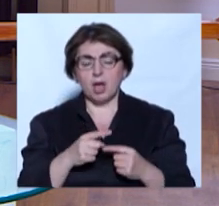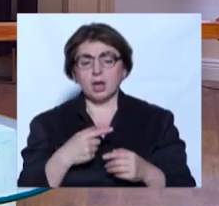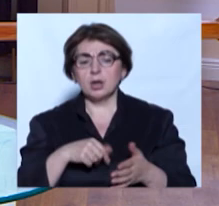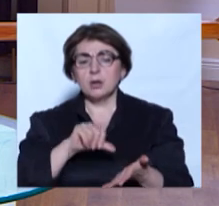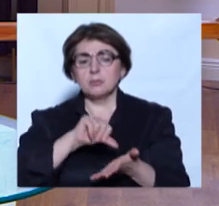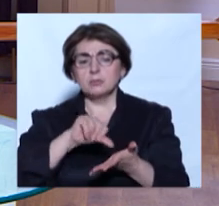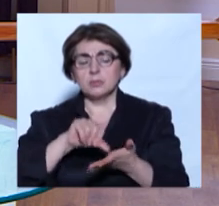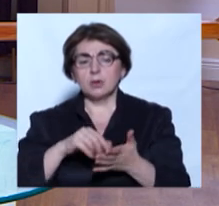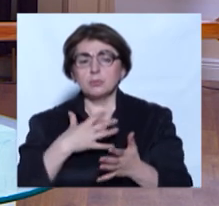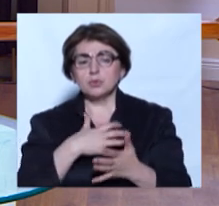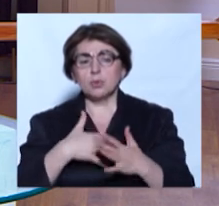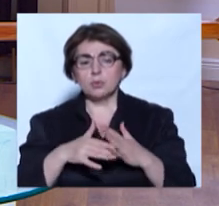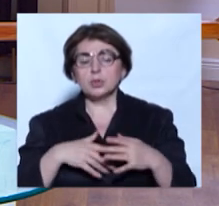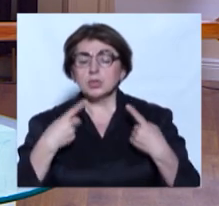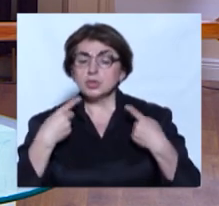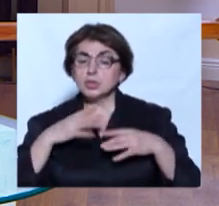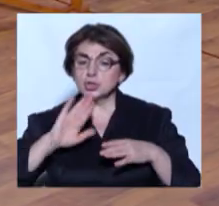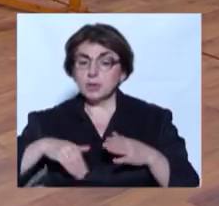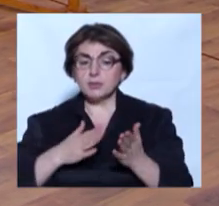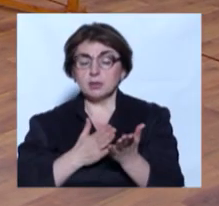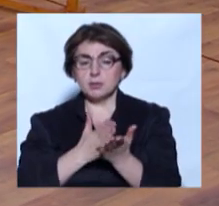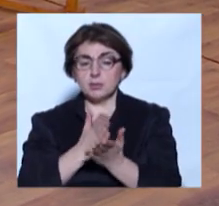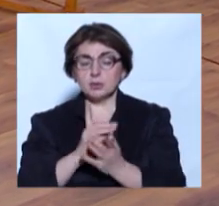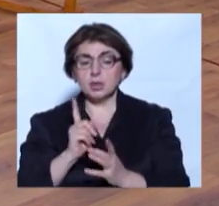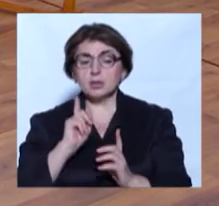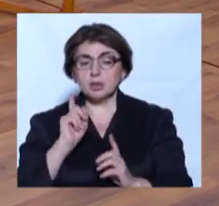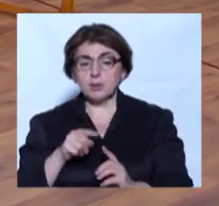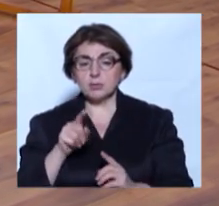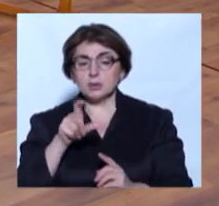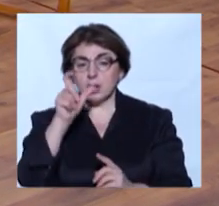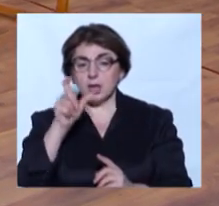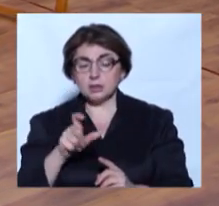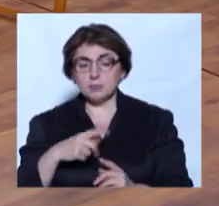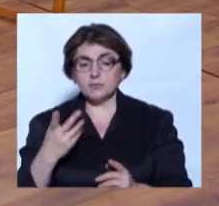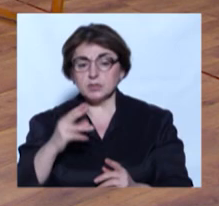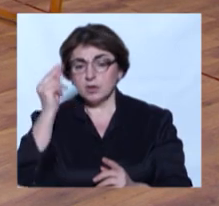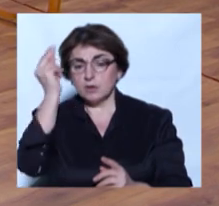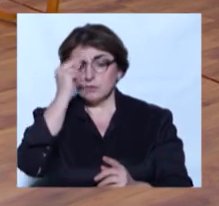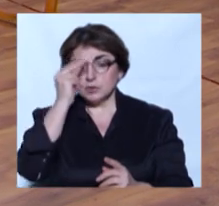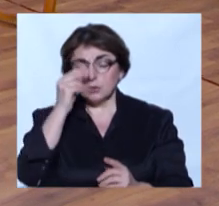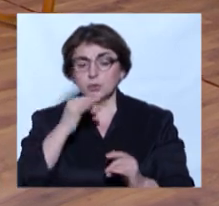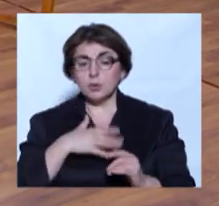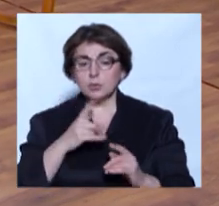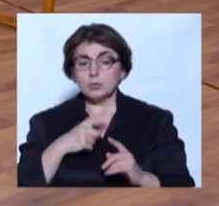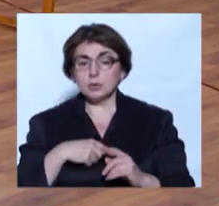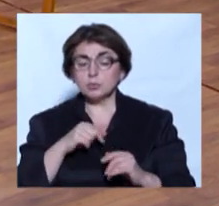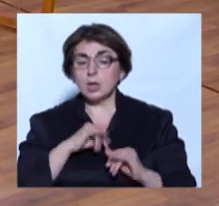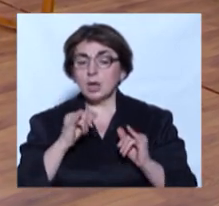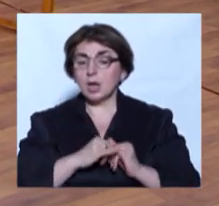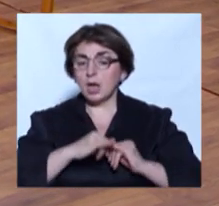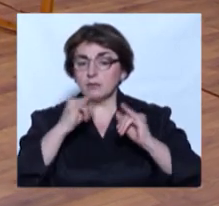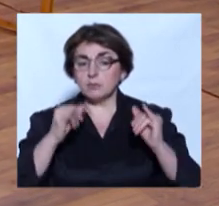უნდა მიენიჭოს შემდეგ მიმართულებას, რომ ჩვენ, რა თქმა უნდა, იმ ადამიანებს, ვინც ვსწავლობთ, უნდა